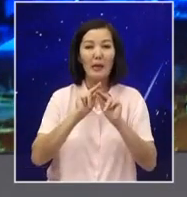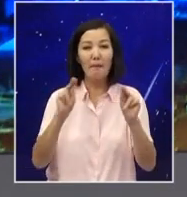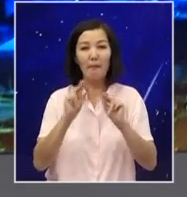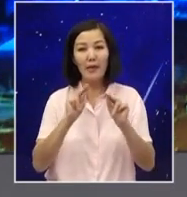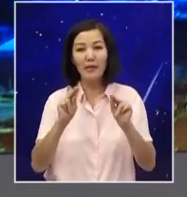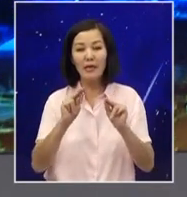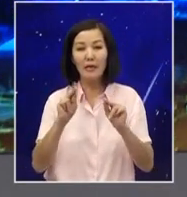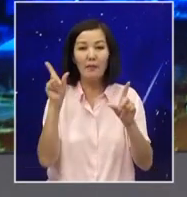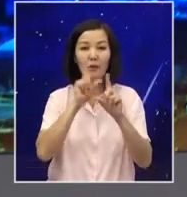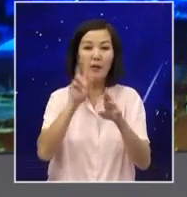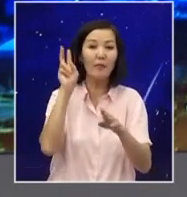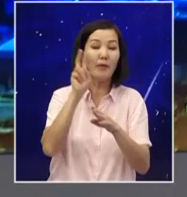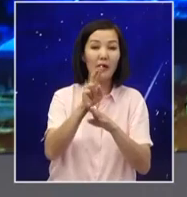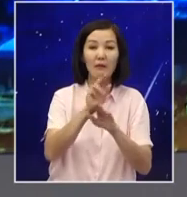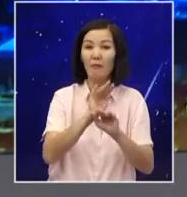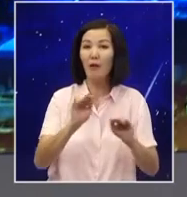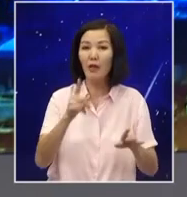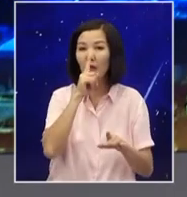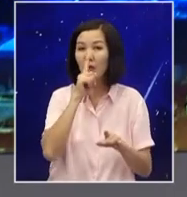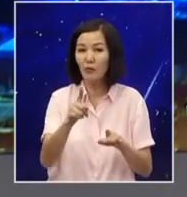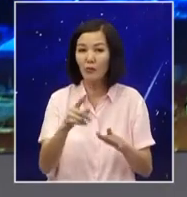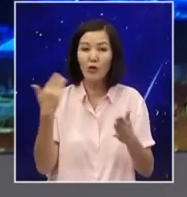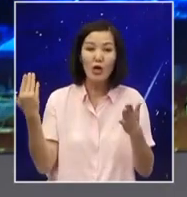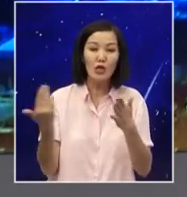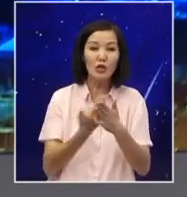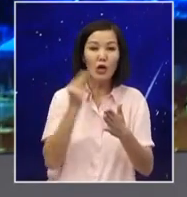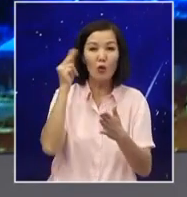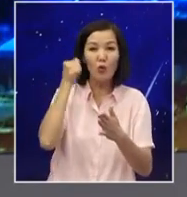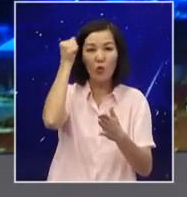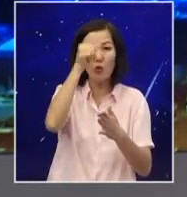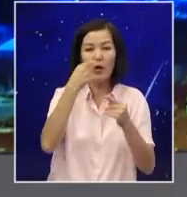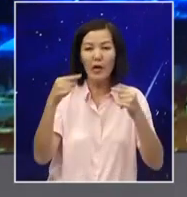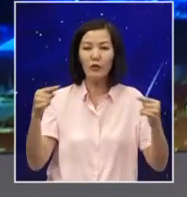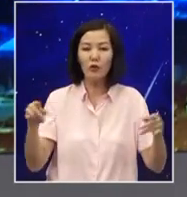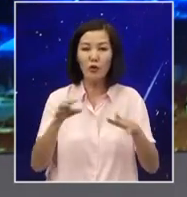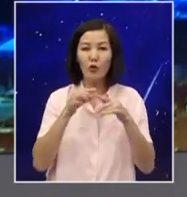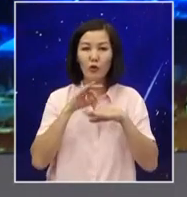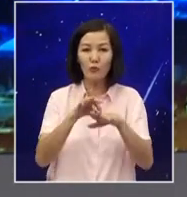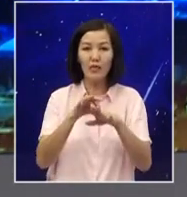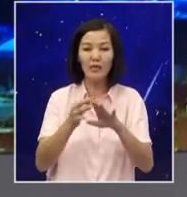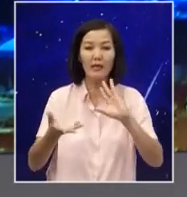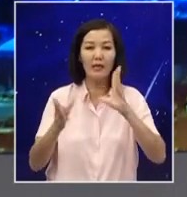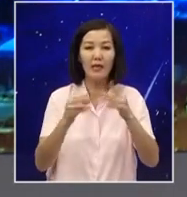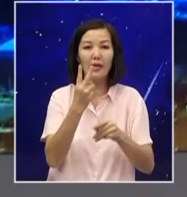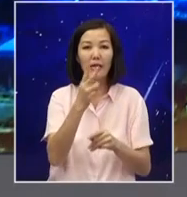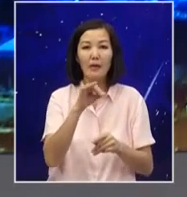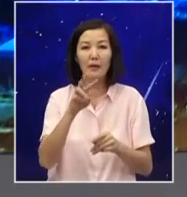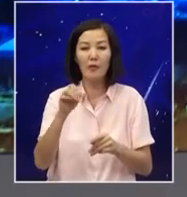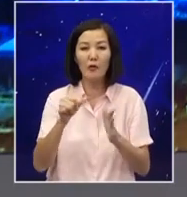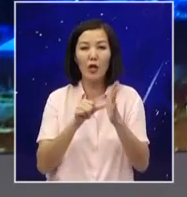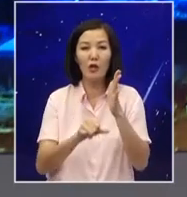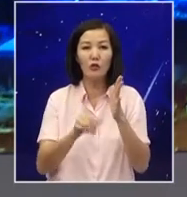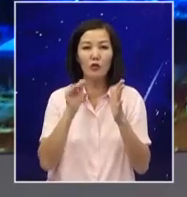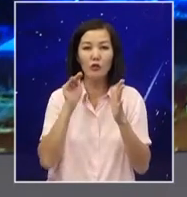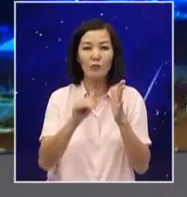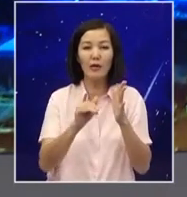тобы болмады. Пандемия жағдаймен жаңа оқу жылы әр түрлі форматта ұйымдастырылды. Ел бойынша 2 миллион 600 мың бала білім